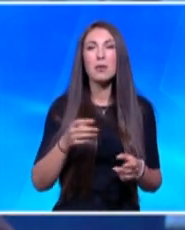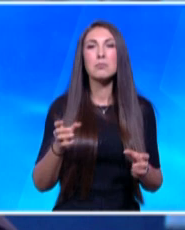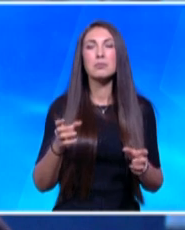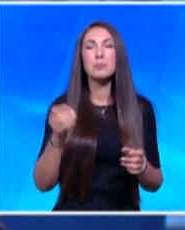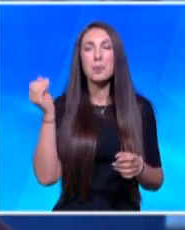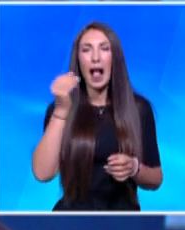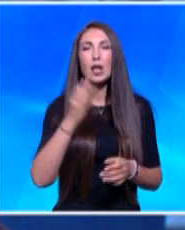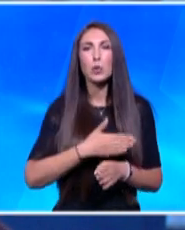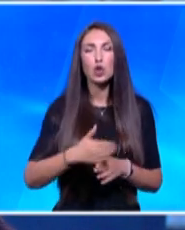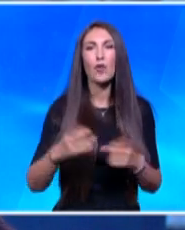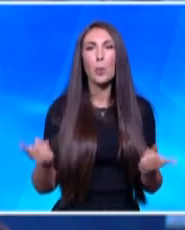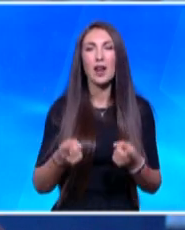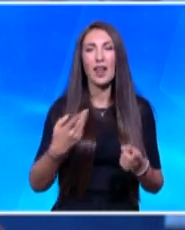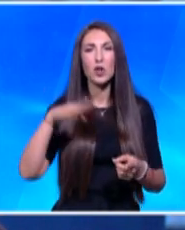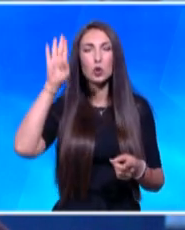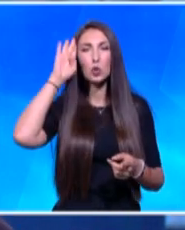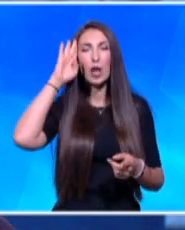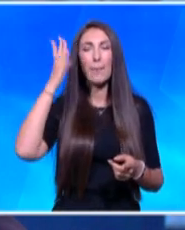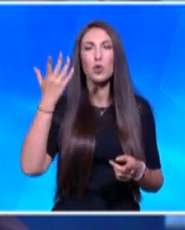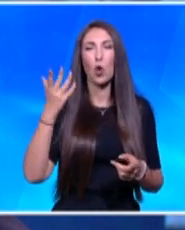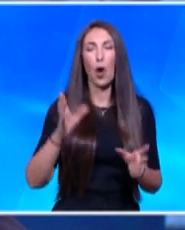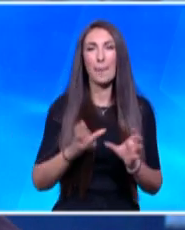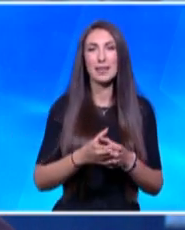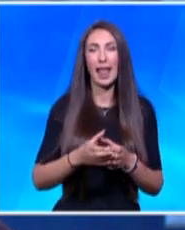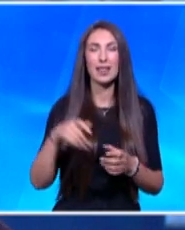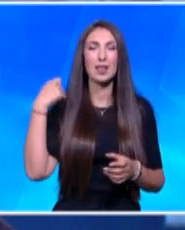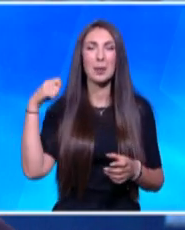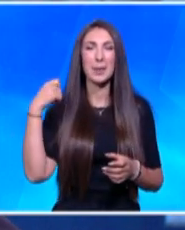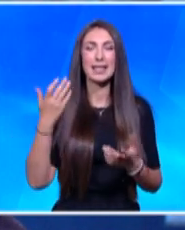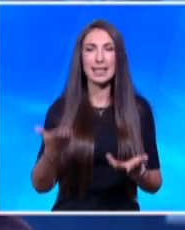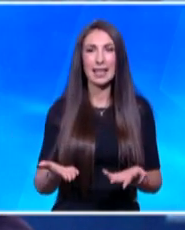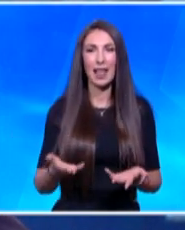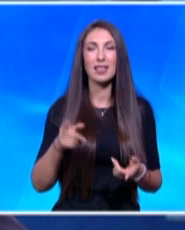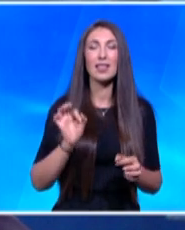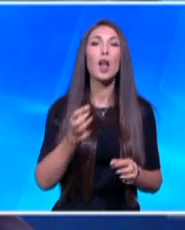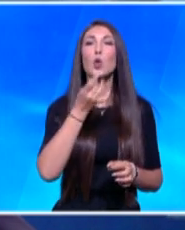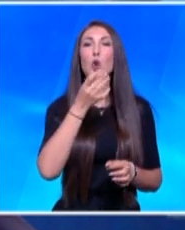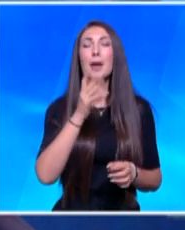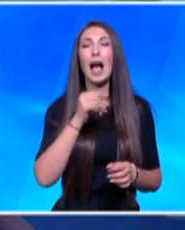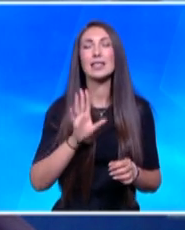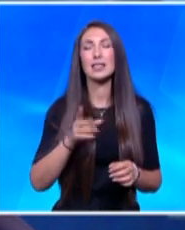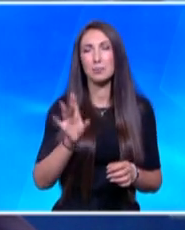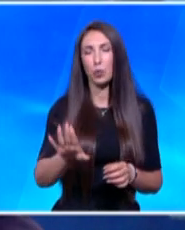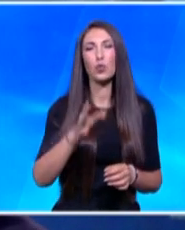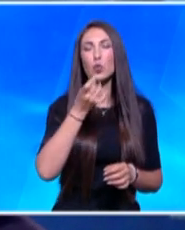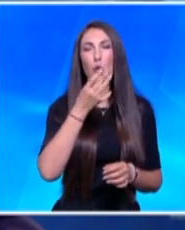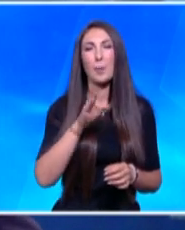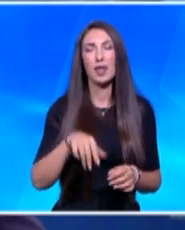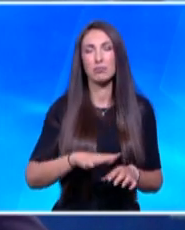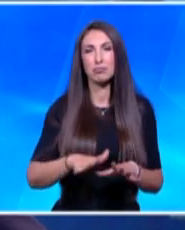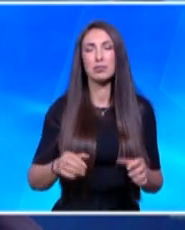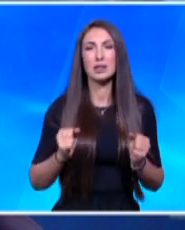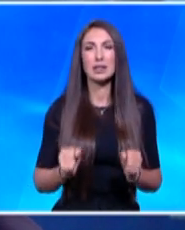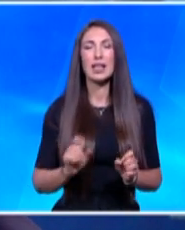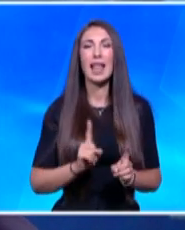бъде управлявана от служебните кабинети на господин Радев, които поне на думи държаха страната в доста по така